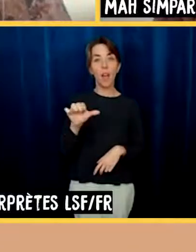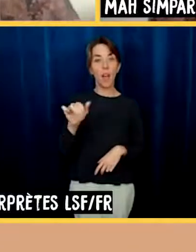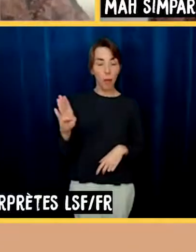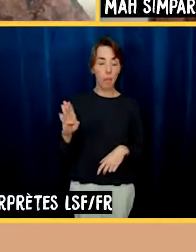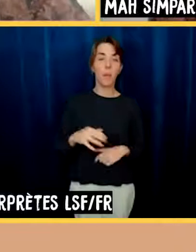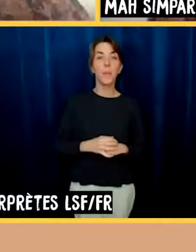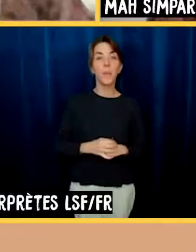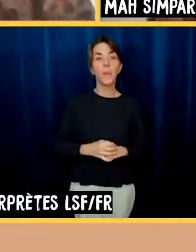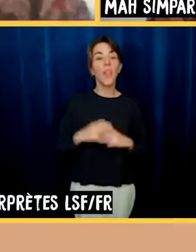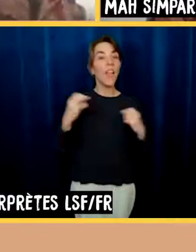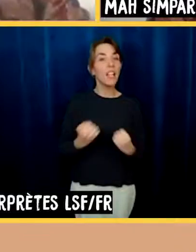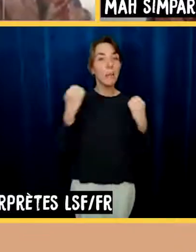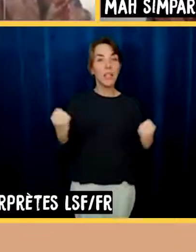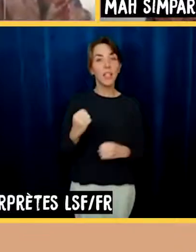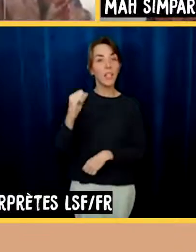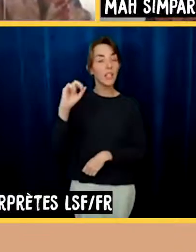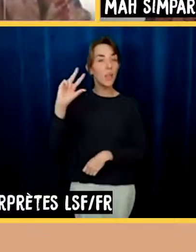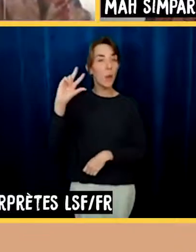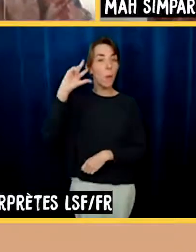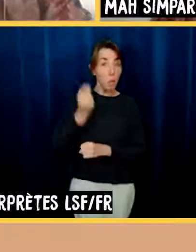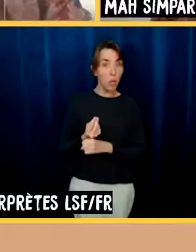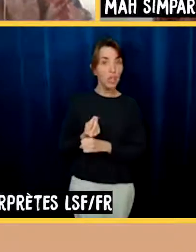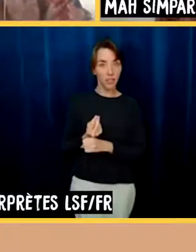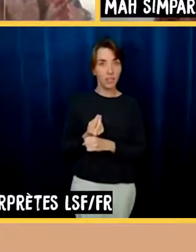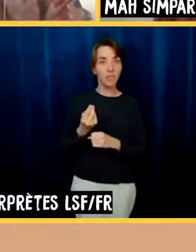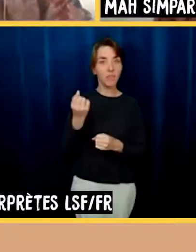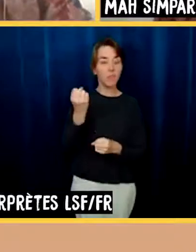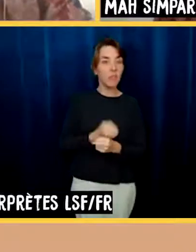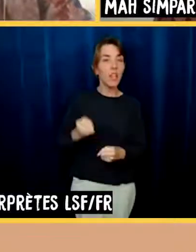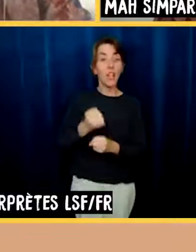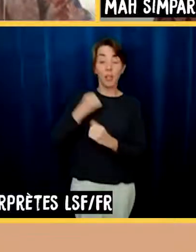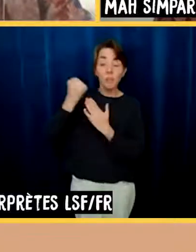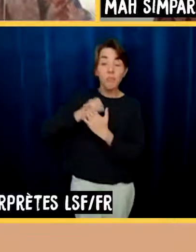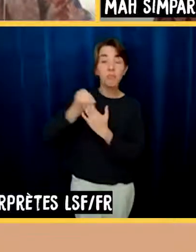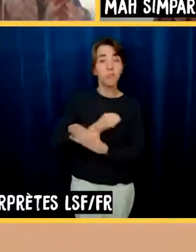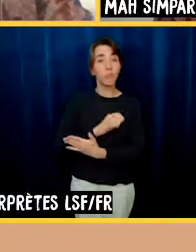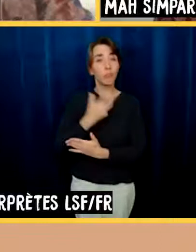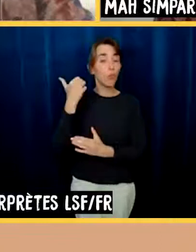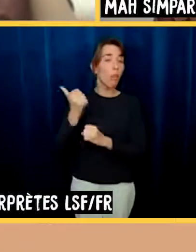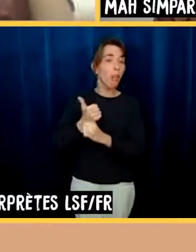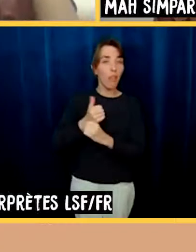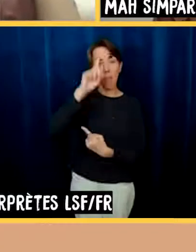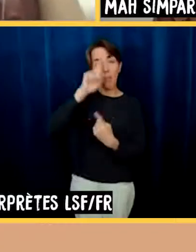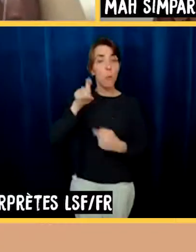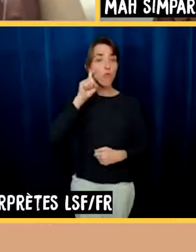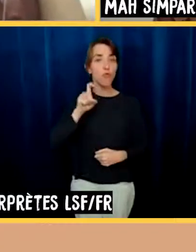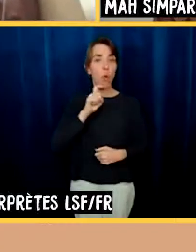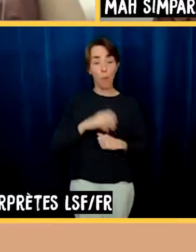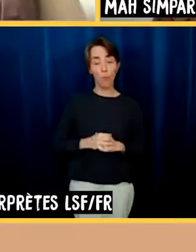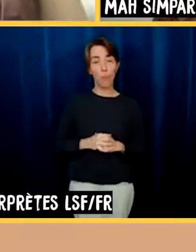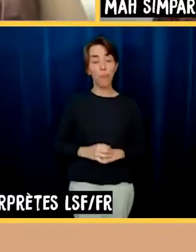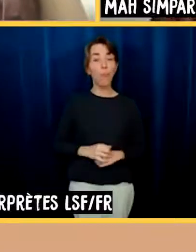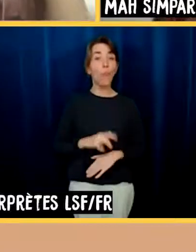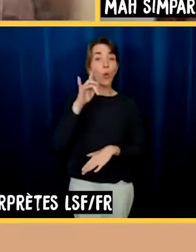radio et productrice de podcasts, vous travaillez et militez depuis des années sur les questions liées au genre. Vous avez été à l'initiative